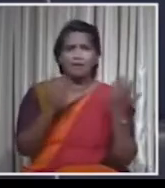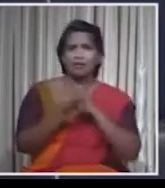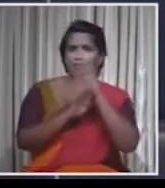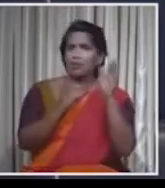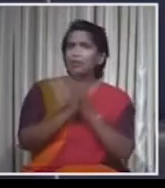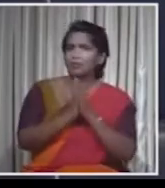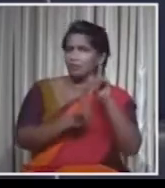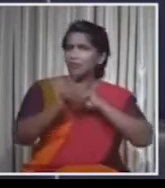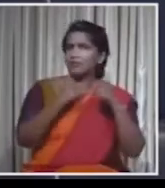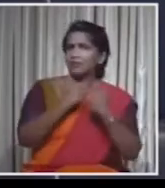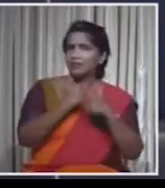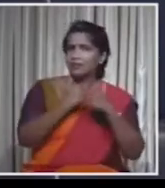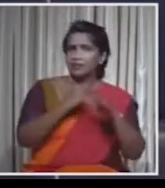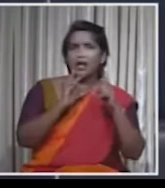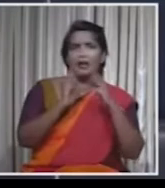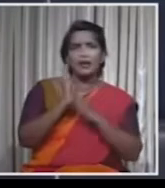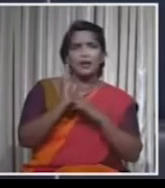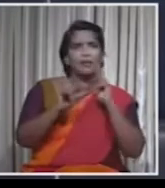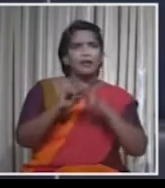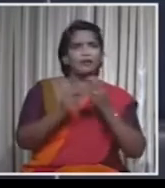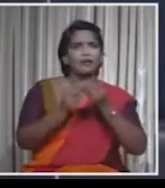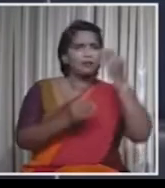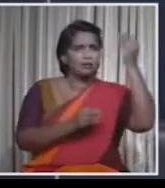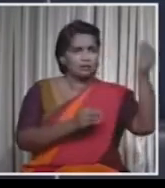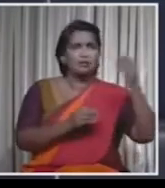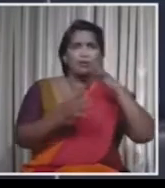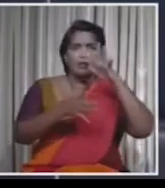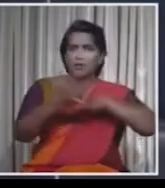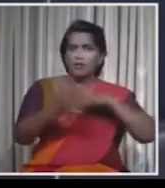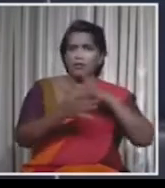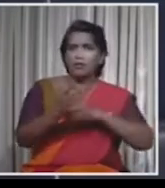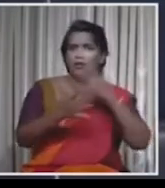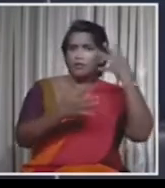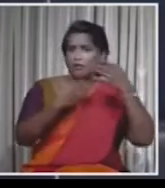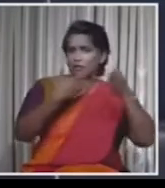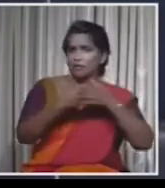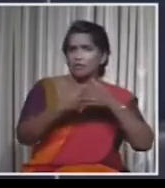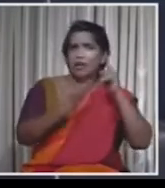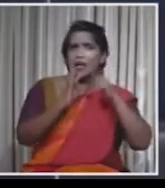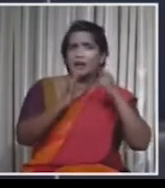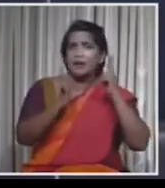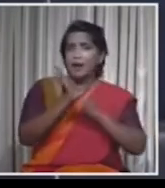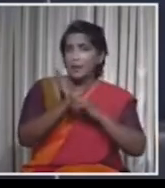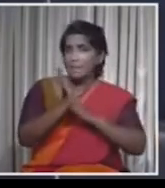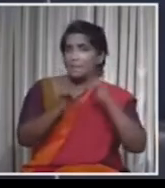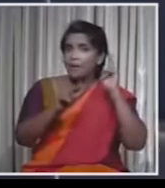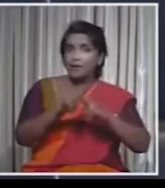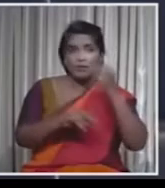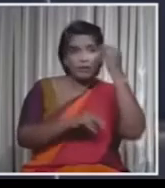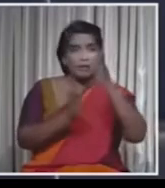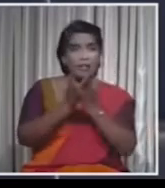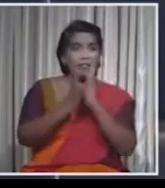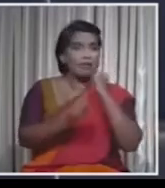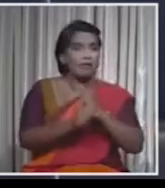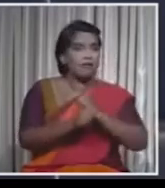සාකච් සකස් කරලා IMF එකට දීලා තියෙනවා ආටිකල් 4 කන්සල්ටේෂන් වලට. IMF එකට දෙන්න පුළුවන්, ඉන්දියන් ආණ්ඩුවට